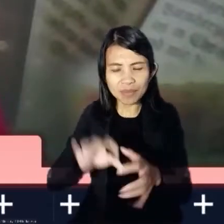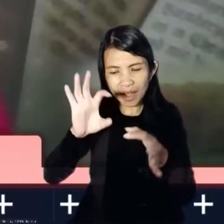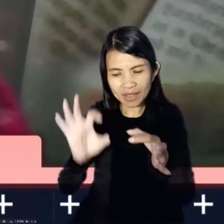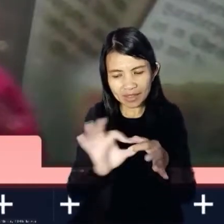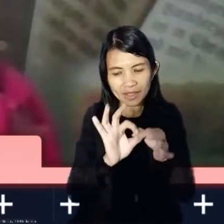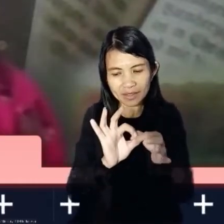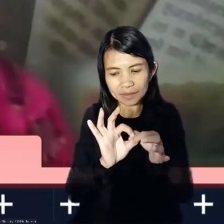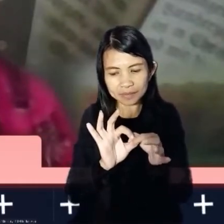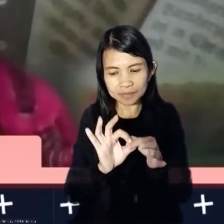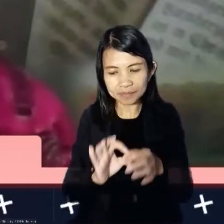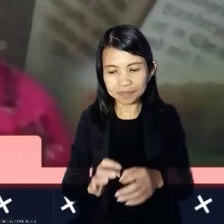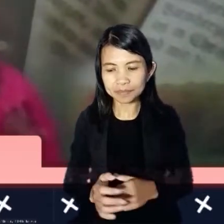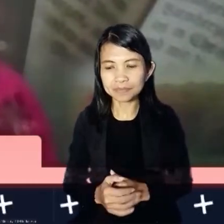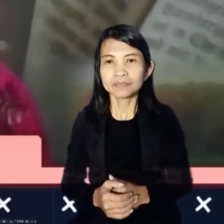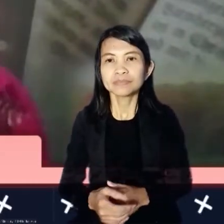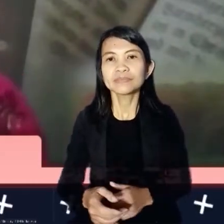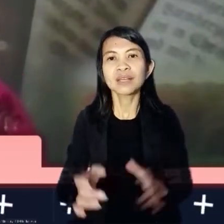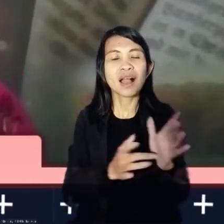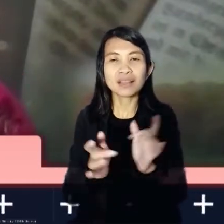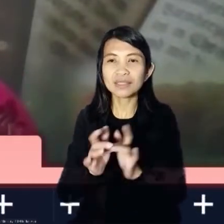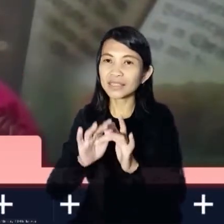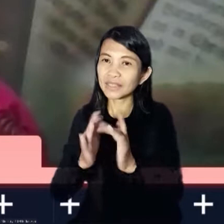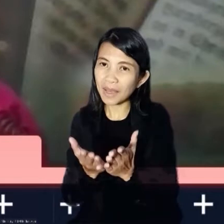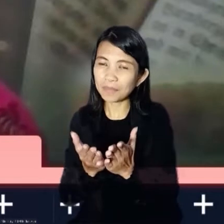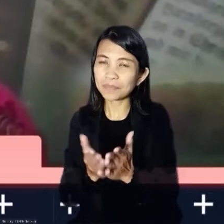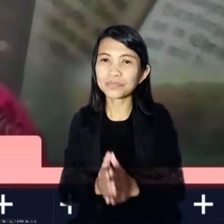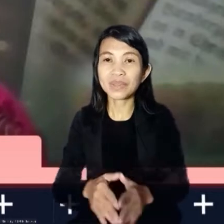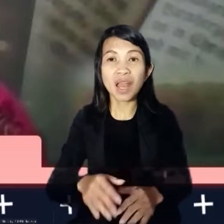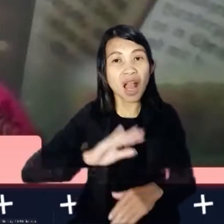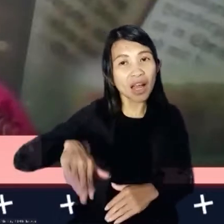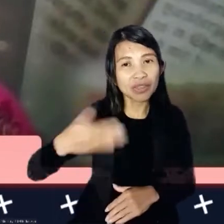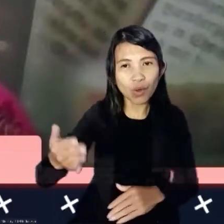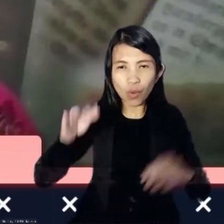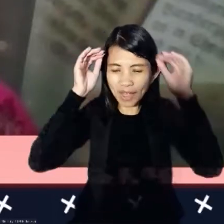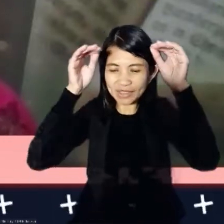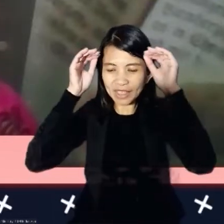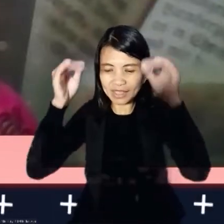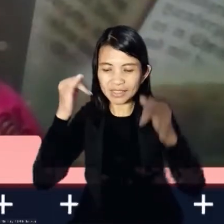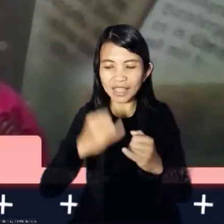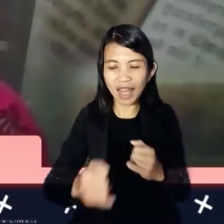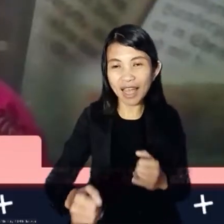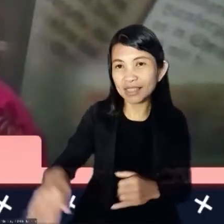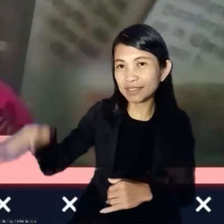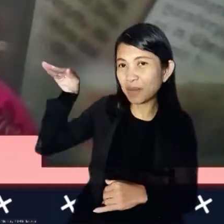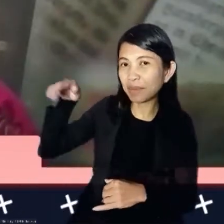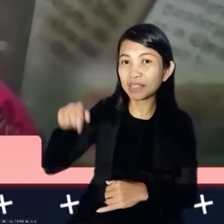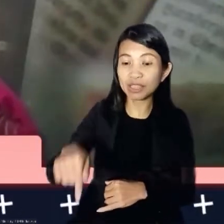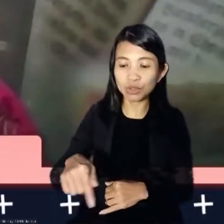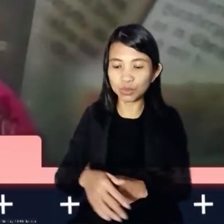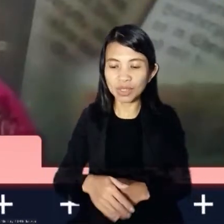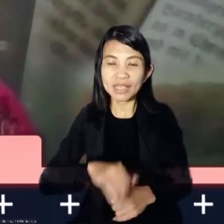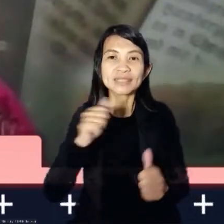Alkitab atau ajaran tentang akhir zaman itu dengan sejarah